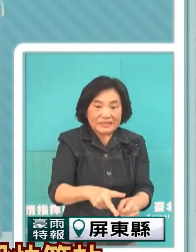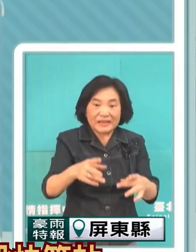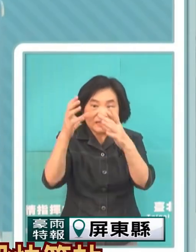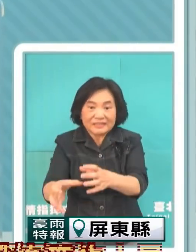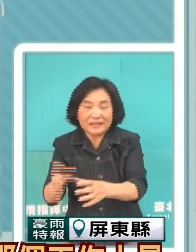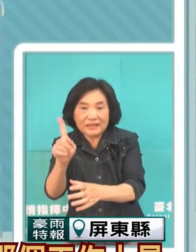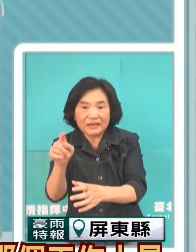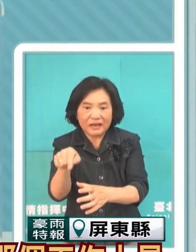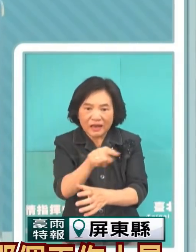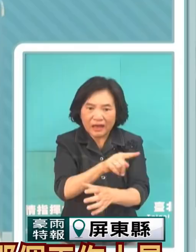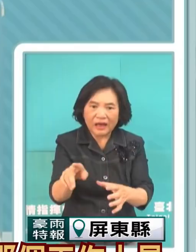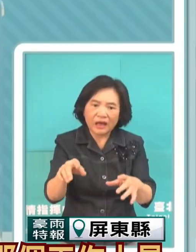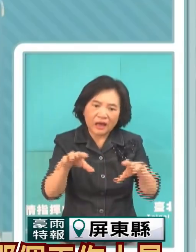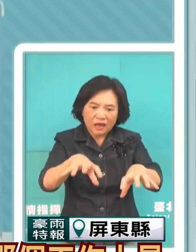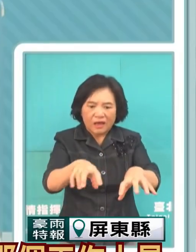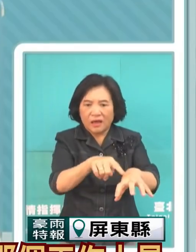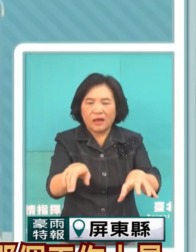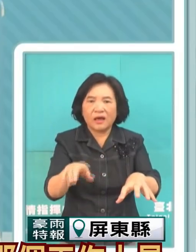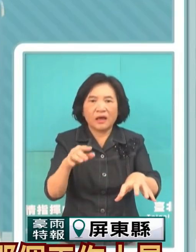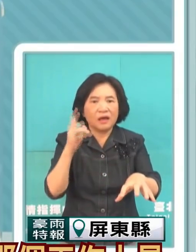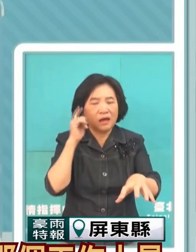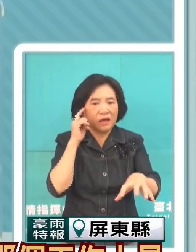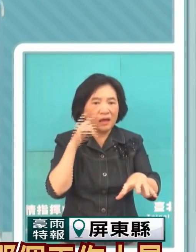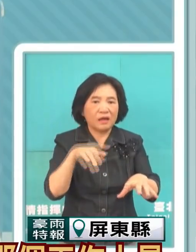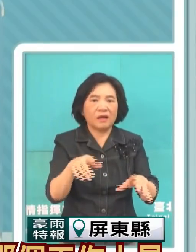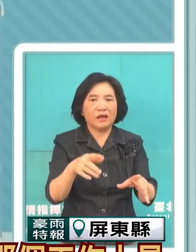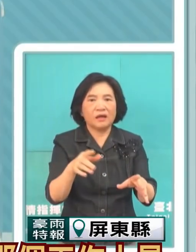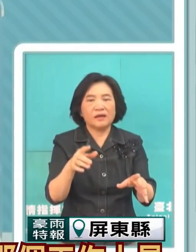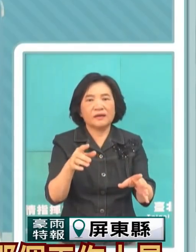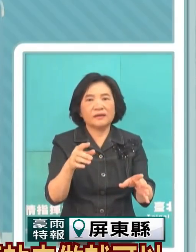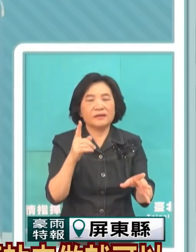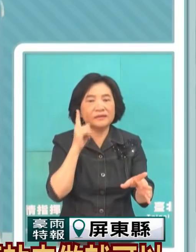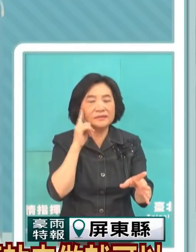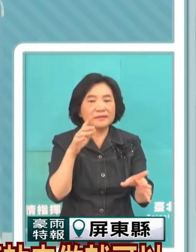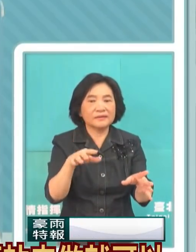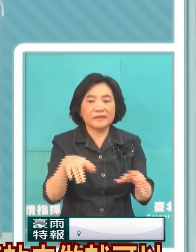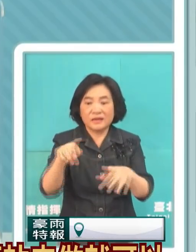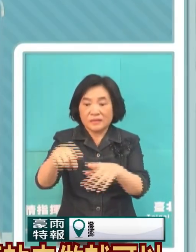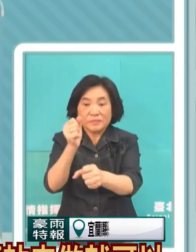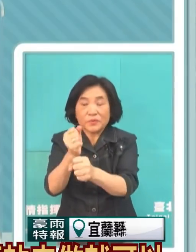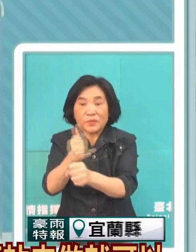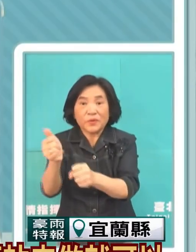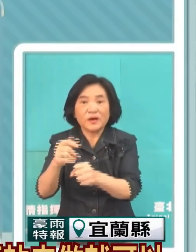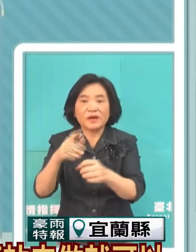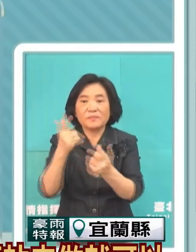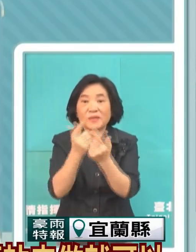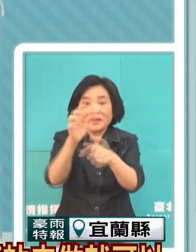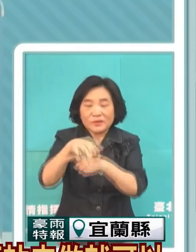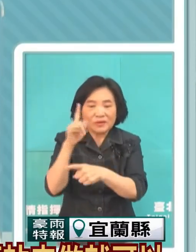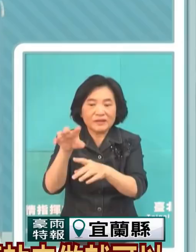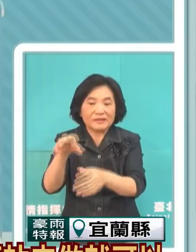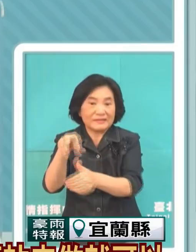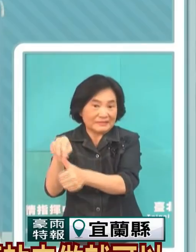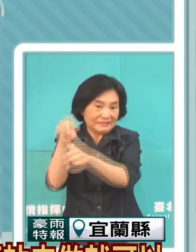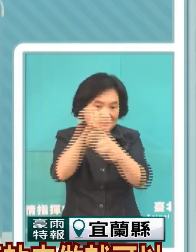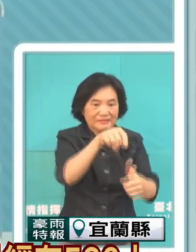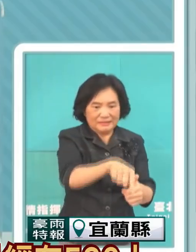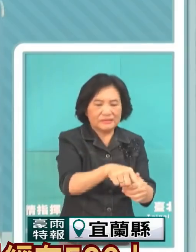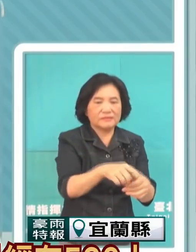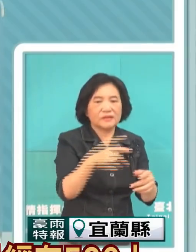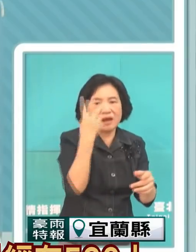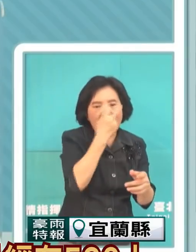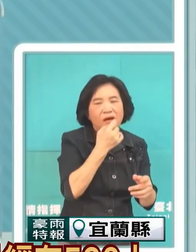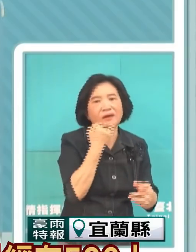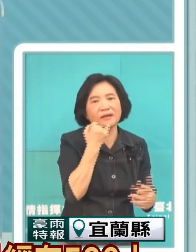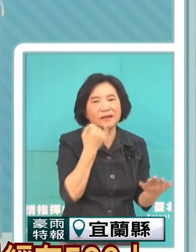快筛站，要重新设一个，不如把那个工作人员直接带到旁边的剥皮寮的快筛站去做就可以了。所以事实